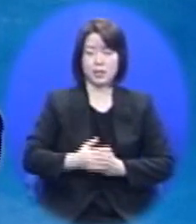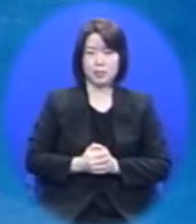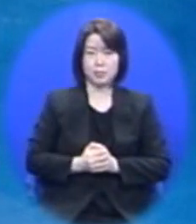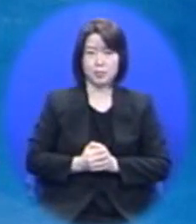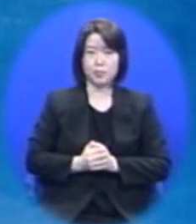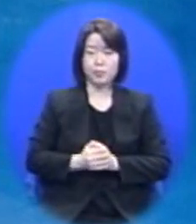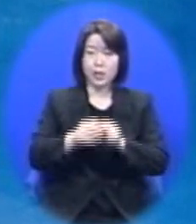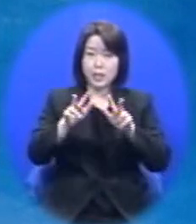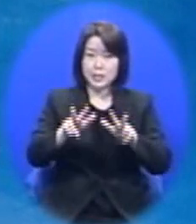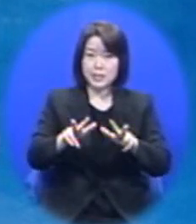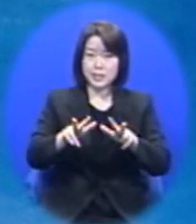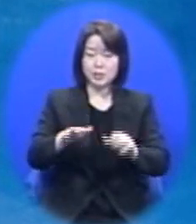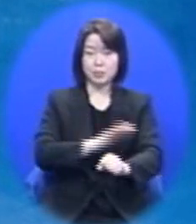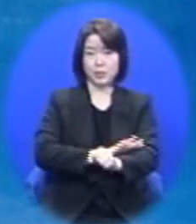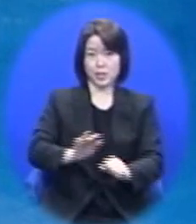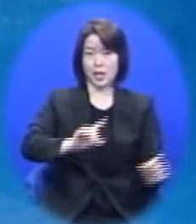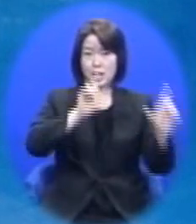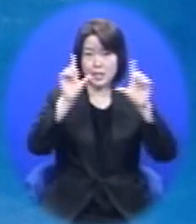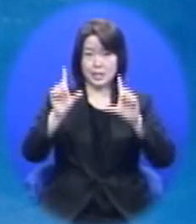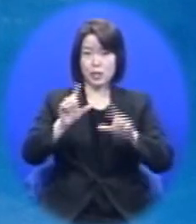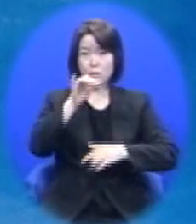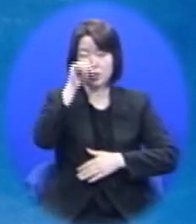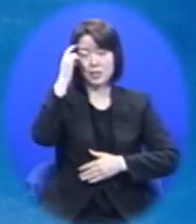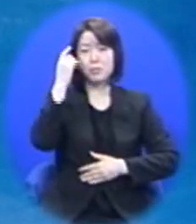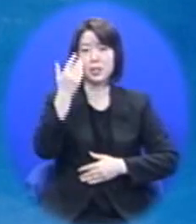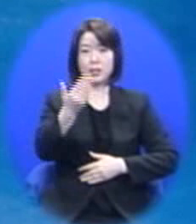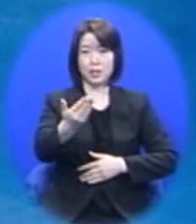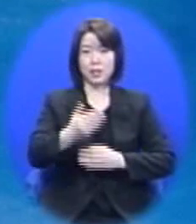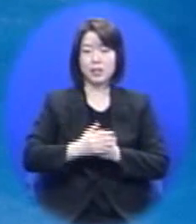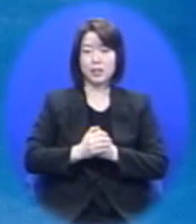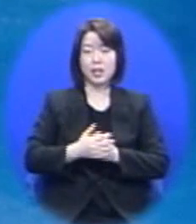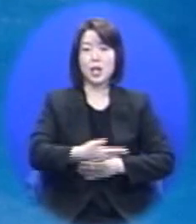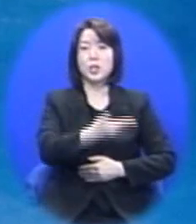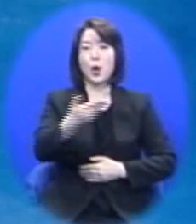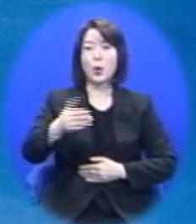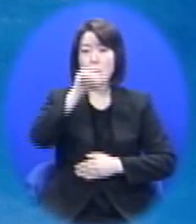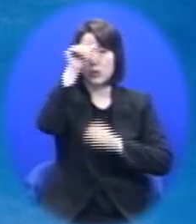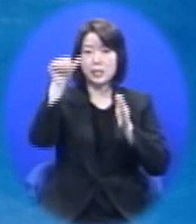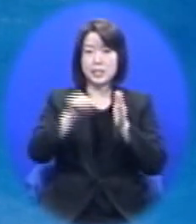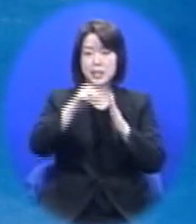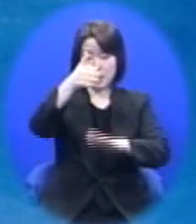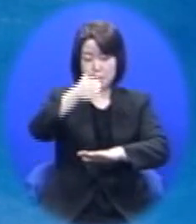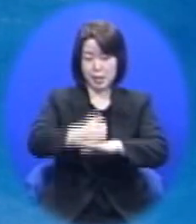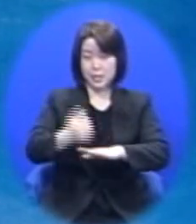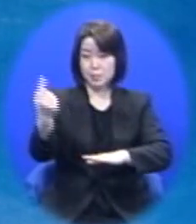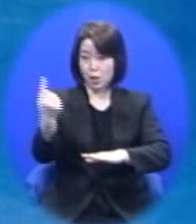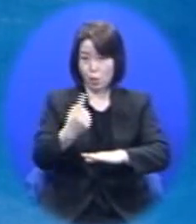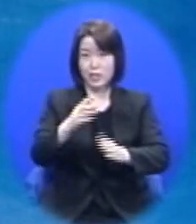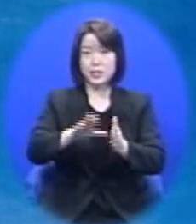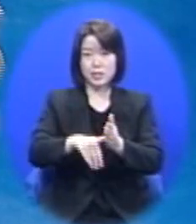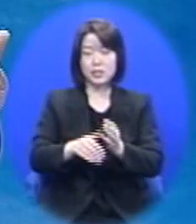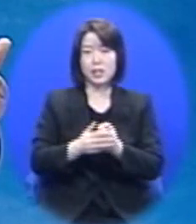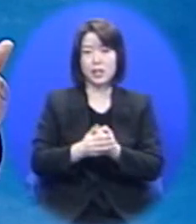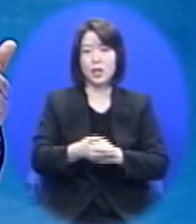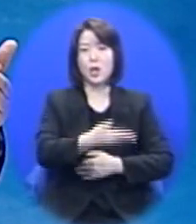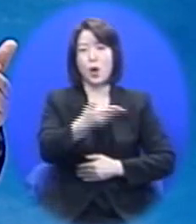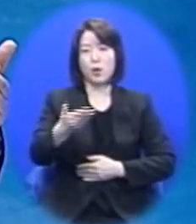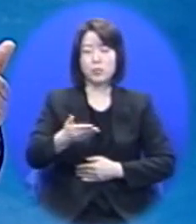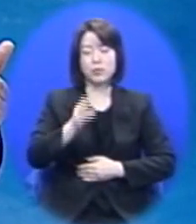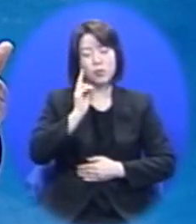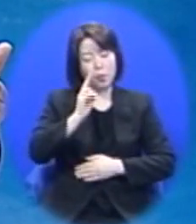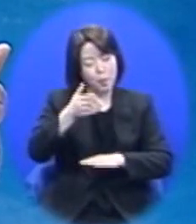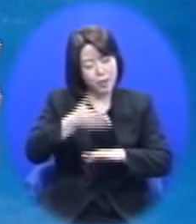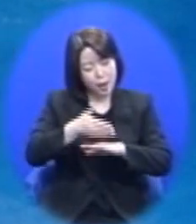지금 정말 잘 살고 계십니까? 여러분의 인생의 마지막이 왔을 때 여러분은 너무